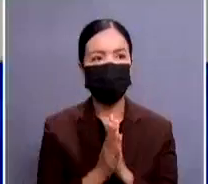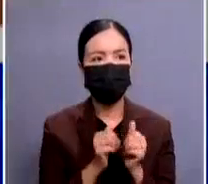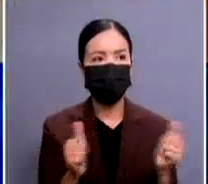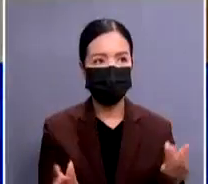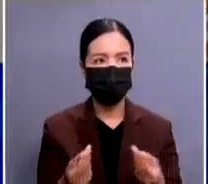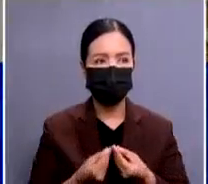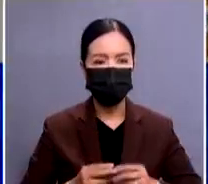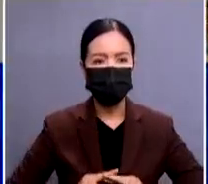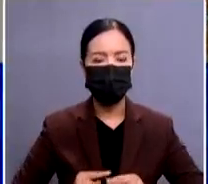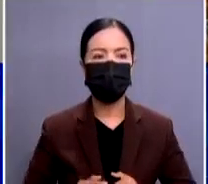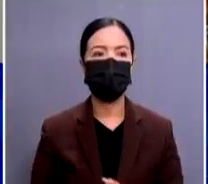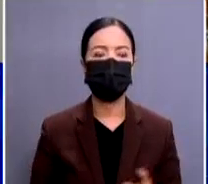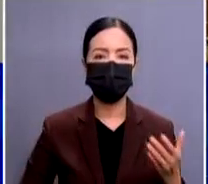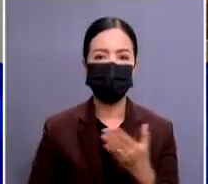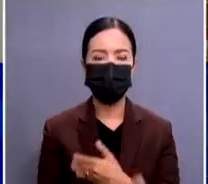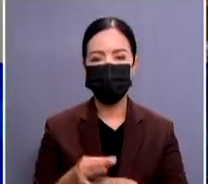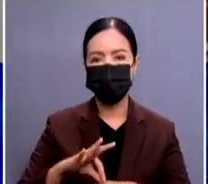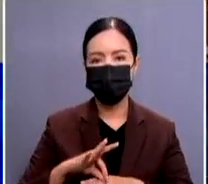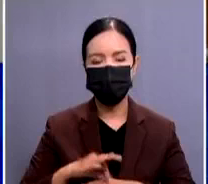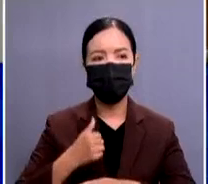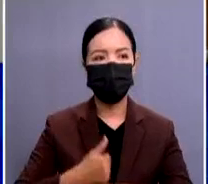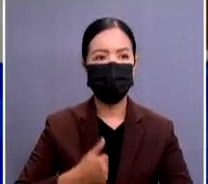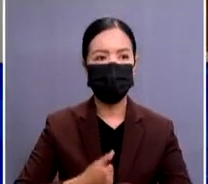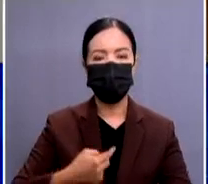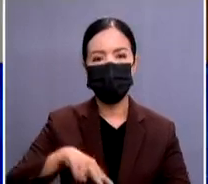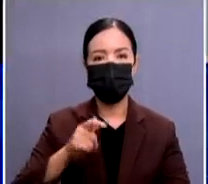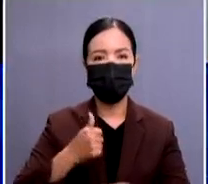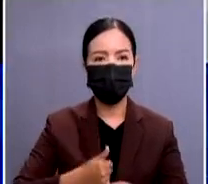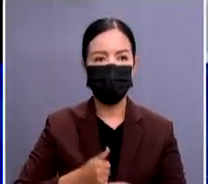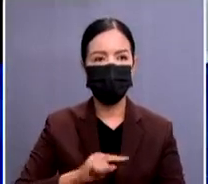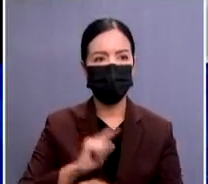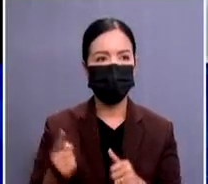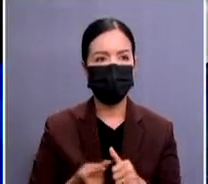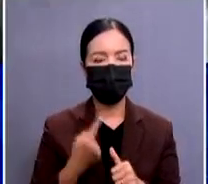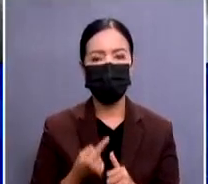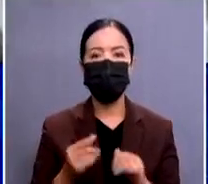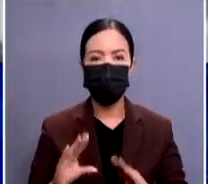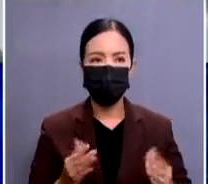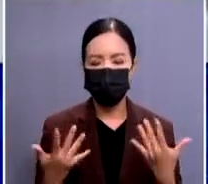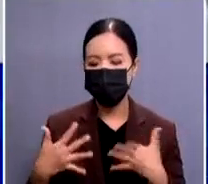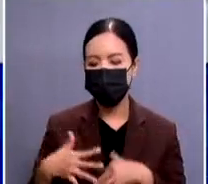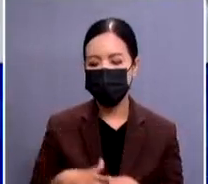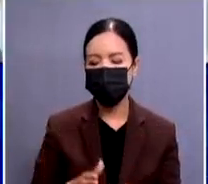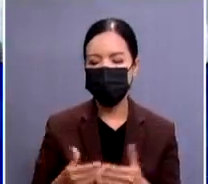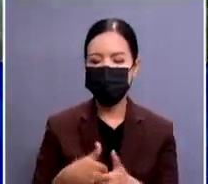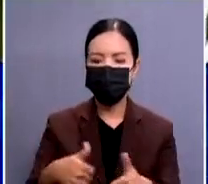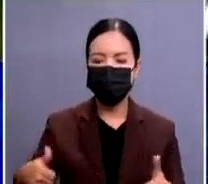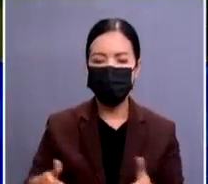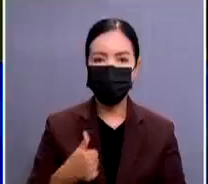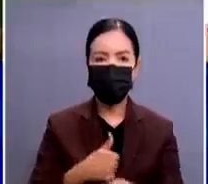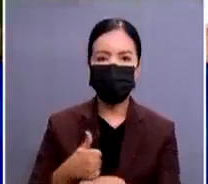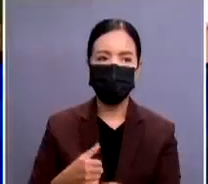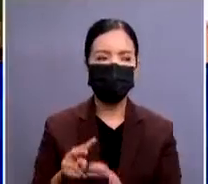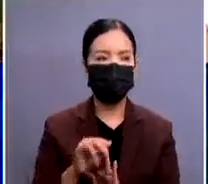สิริมงคลนะครับในโอกาสรับตำแหน่งผู้อำนวยการใหญ่เป็นวันแรกแล้วก็ประชุมร่วมกับคณะผู้บริหารนะครับเพื่อ